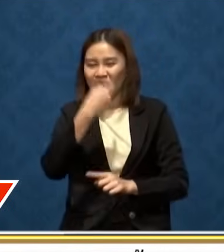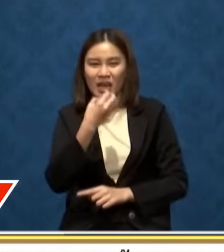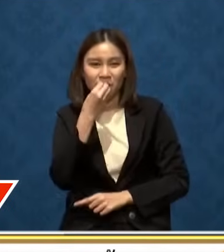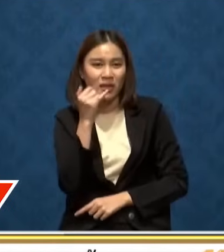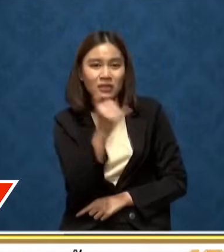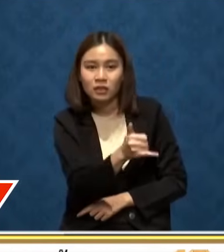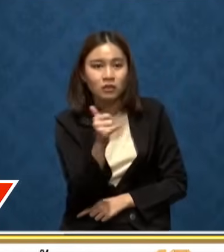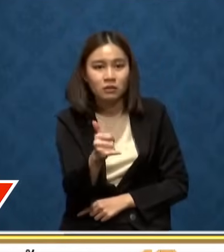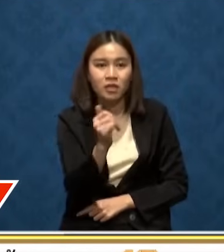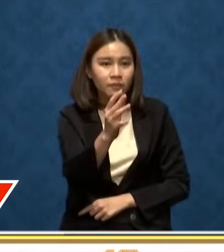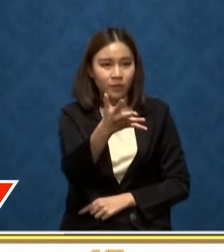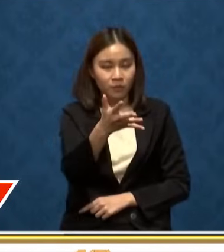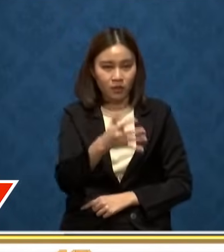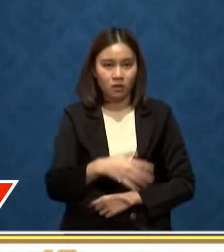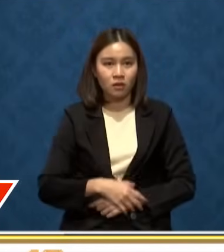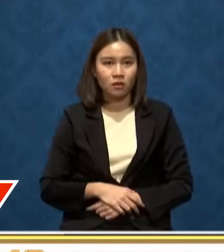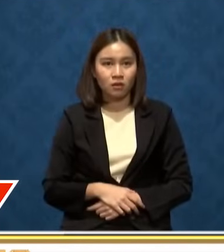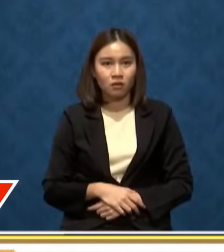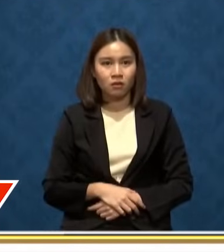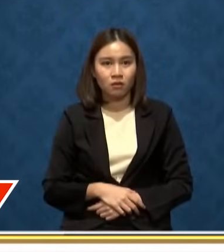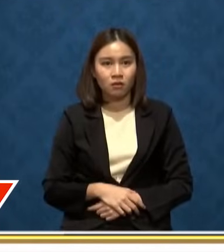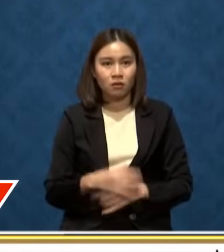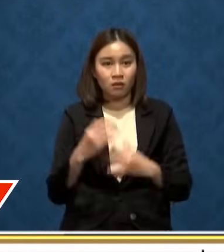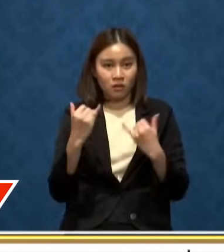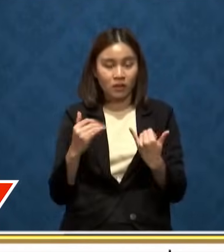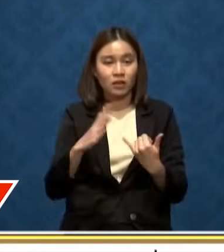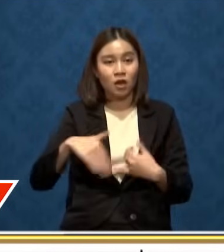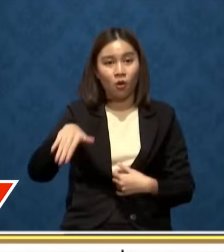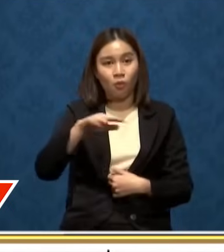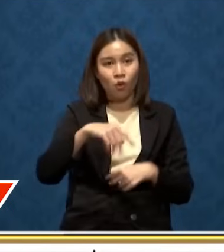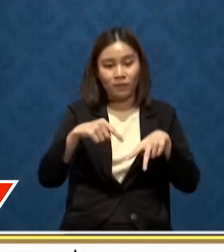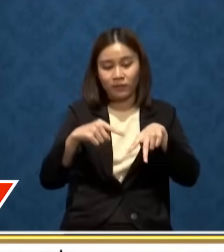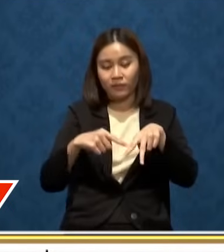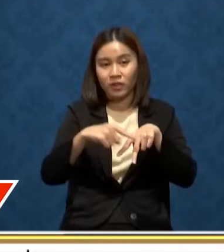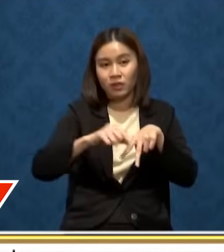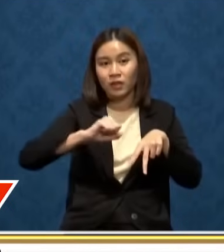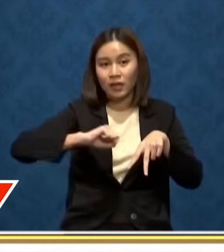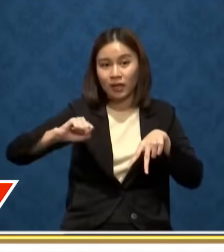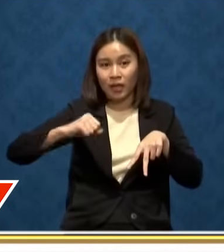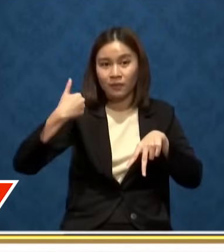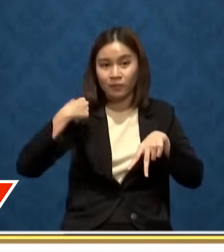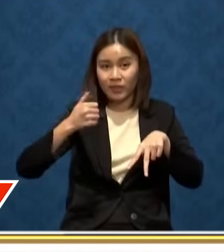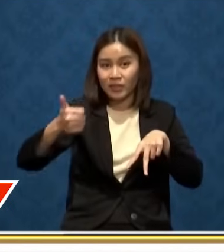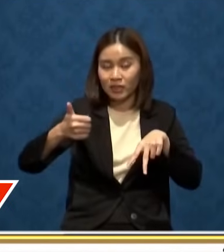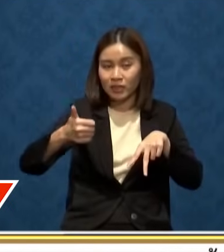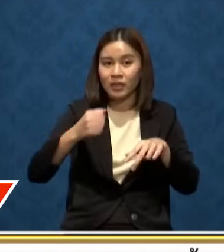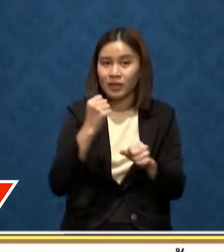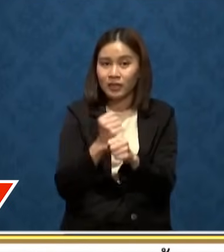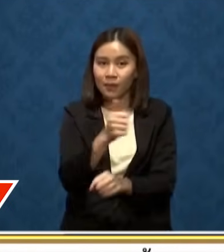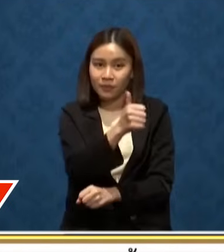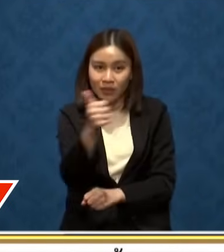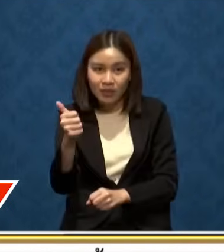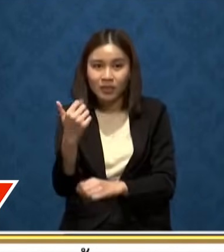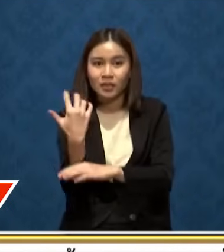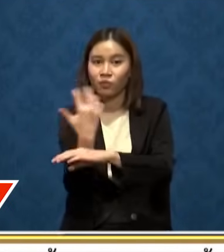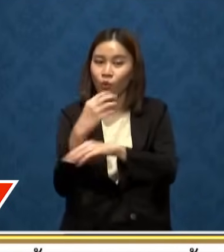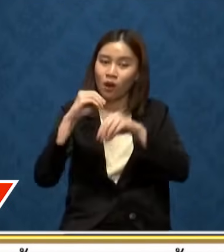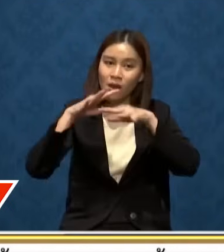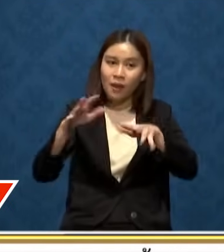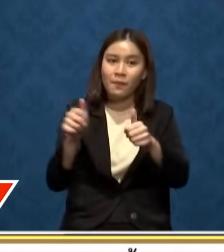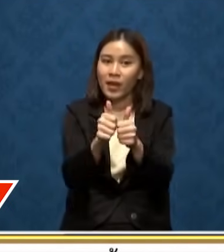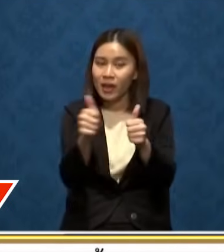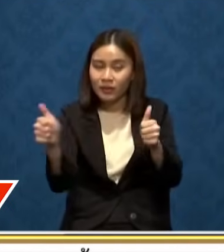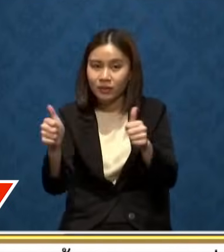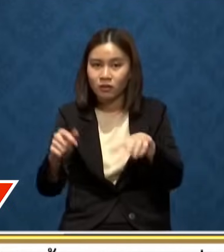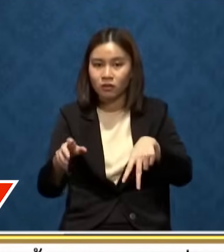อ่ะคนเรามีสองขานะครับขาขวาท่านดีแล้วผลงานดีคอนเทนต์ดีรายการดี